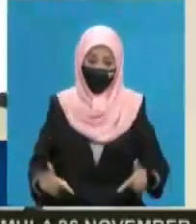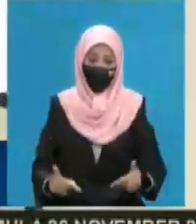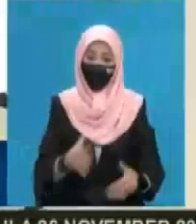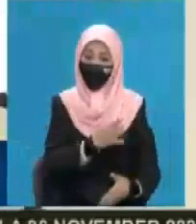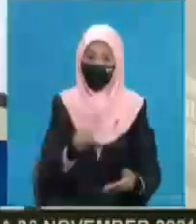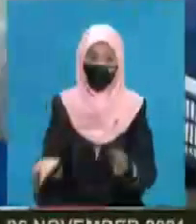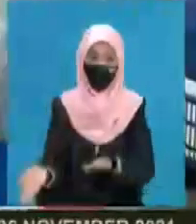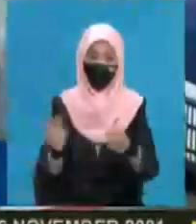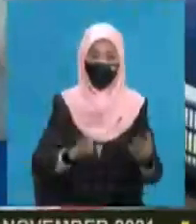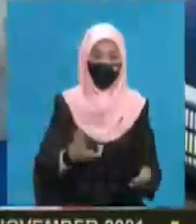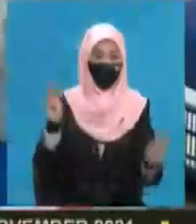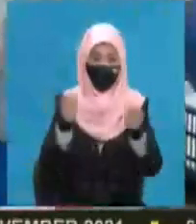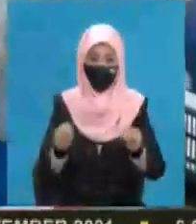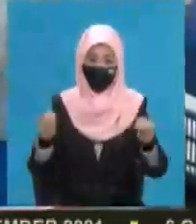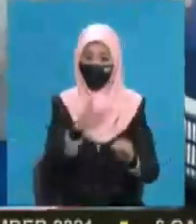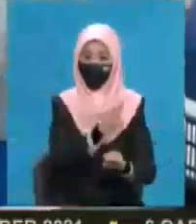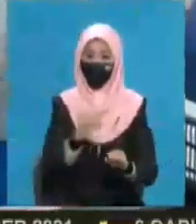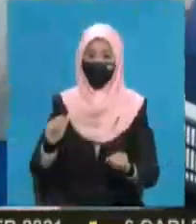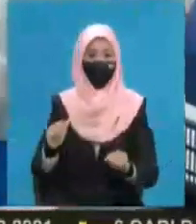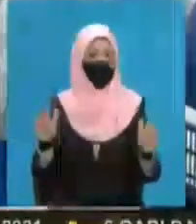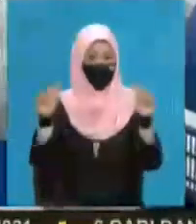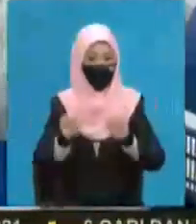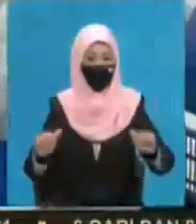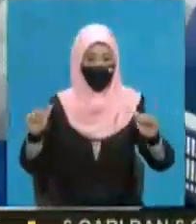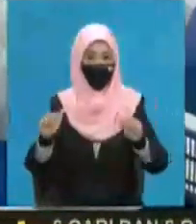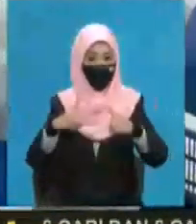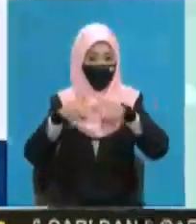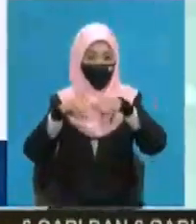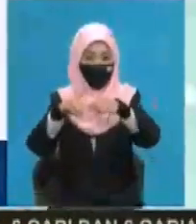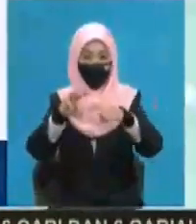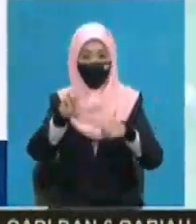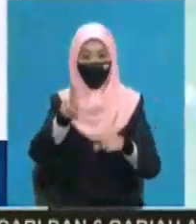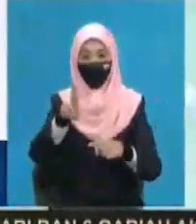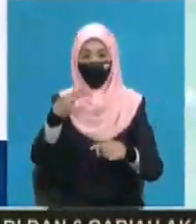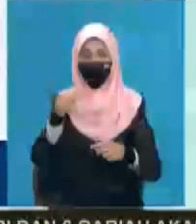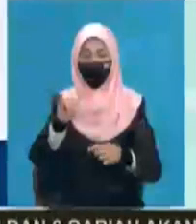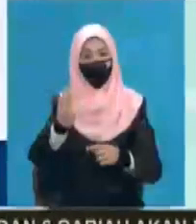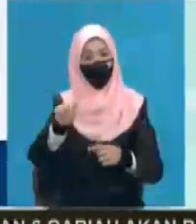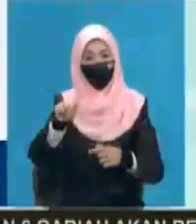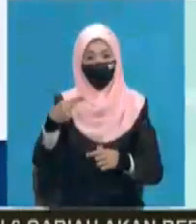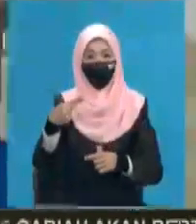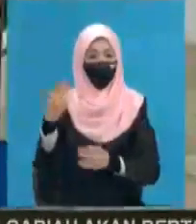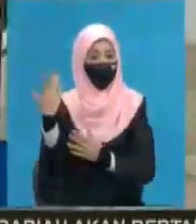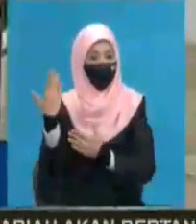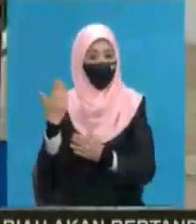kematian pada hari Jumat dan ahadpos hibah daerah Brunei dan Muara nanti